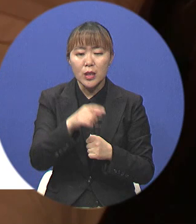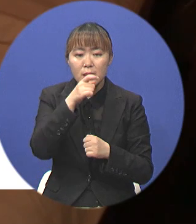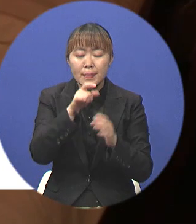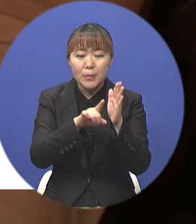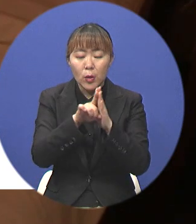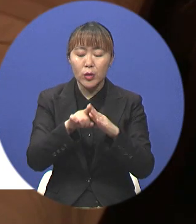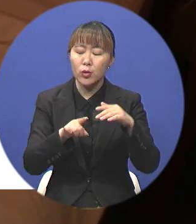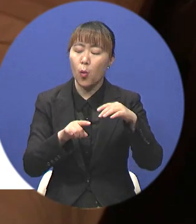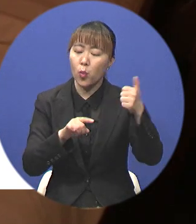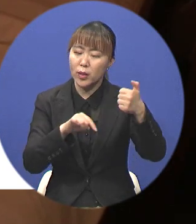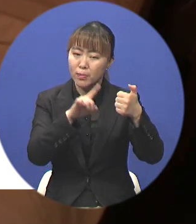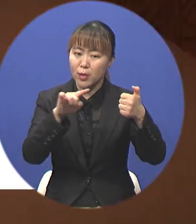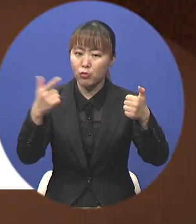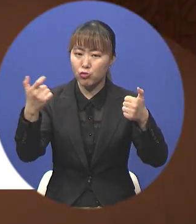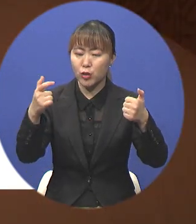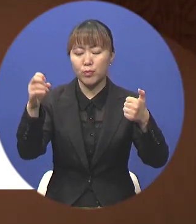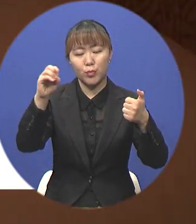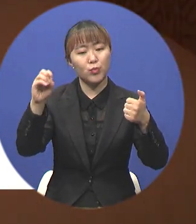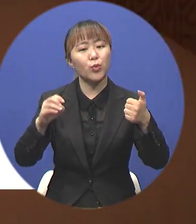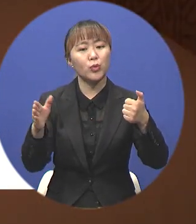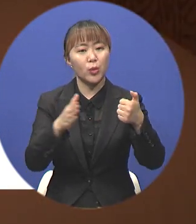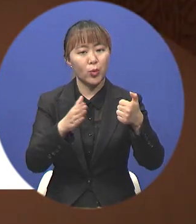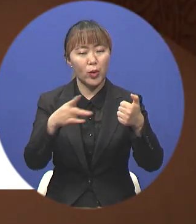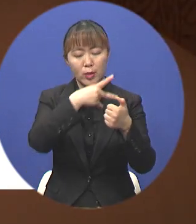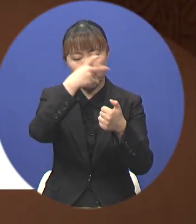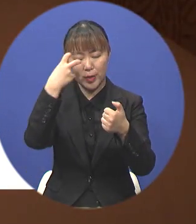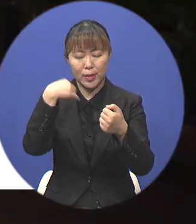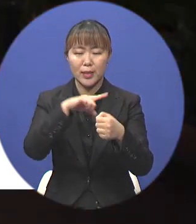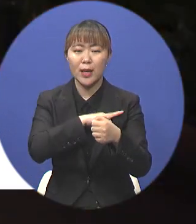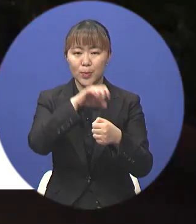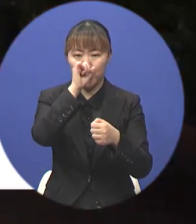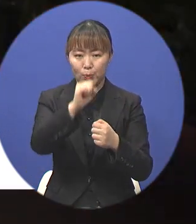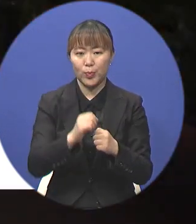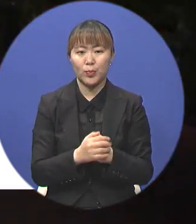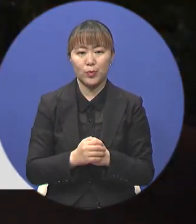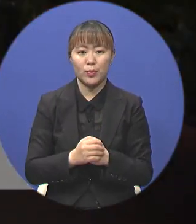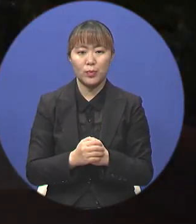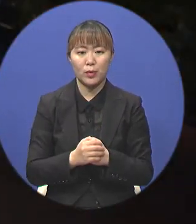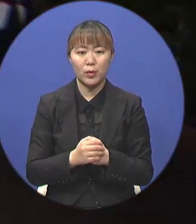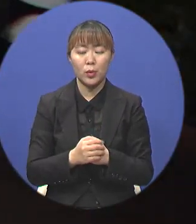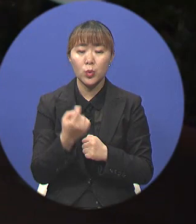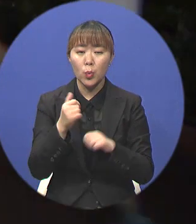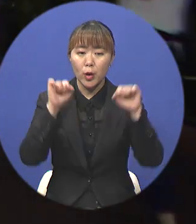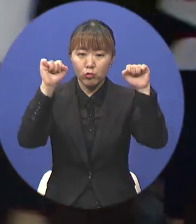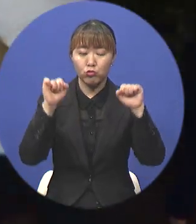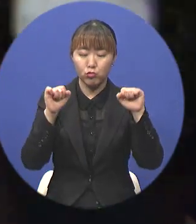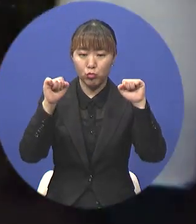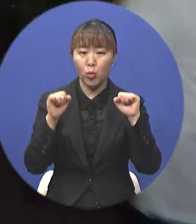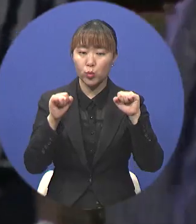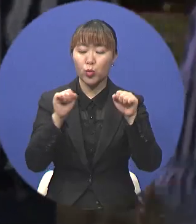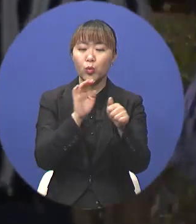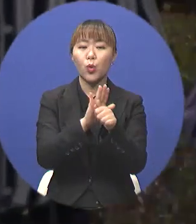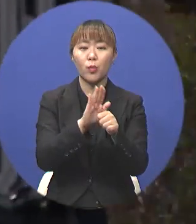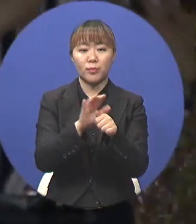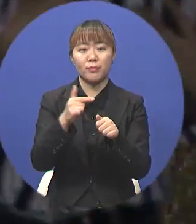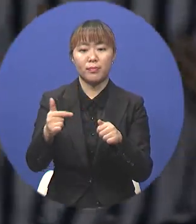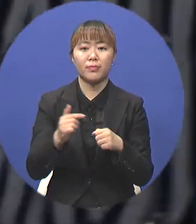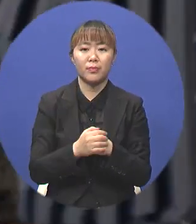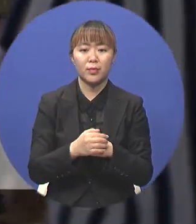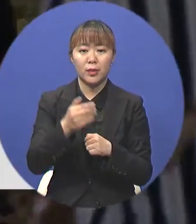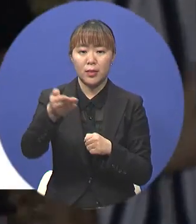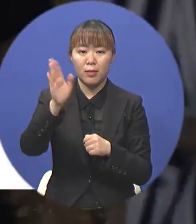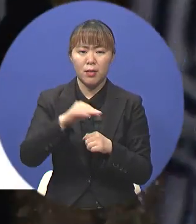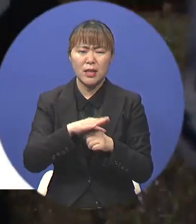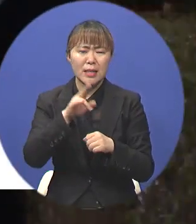습도는 50%에서 60% 정도가 잠자기 좋은 환경입니다. 약간의 운동을 하는 것도 도움이 됩니다.